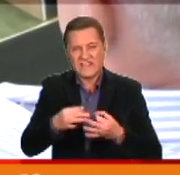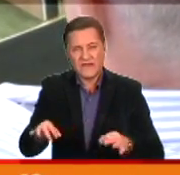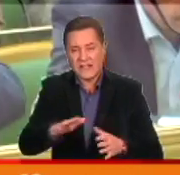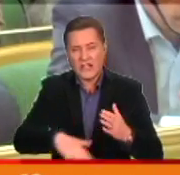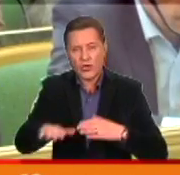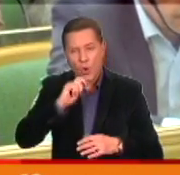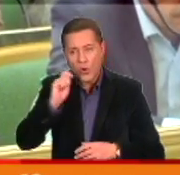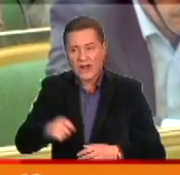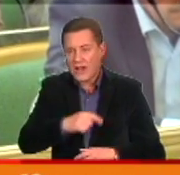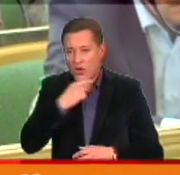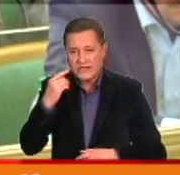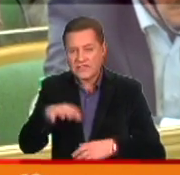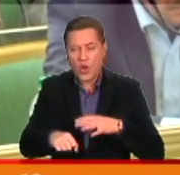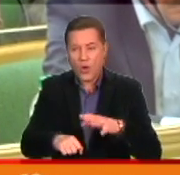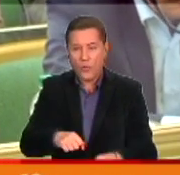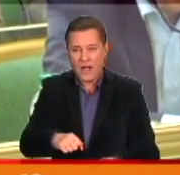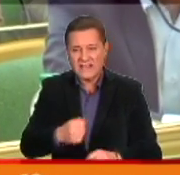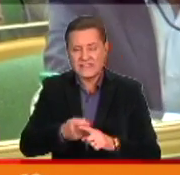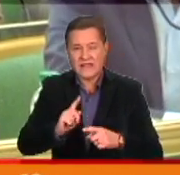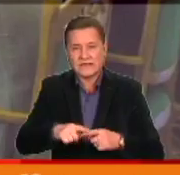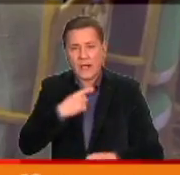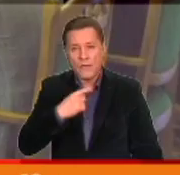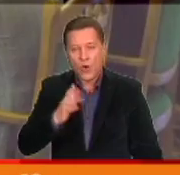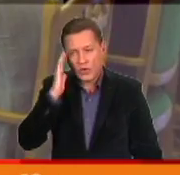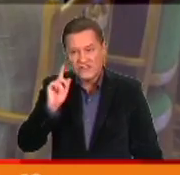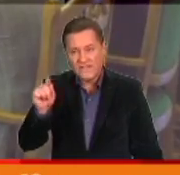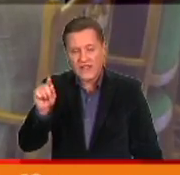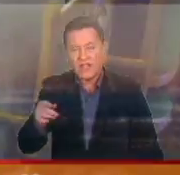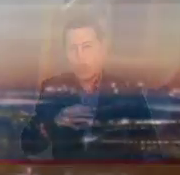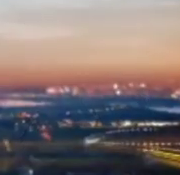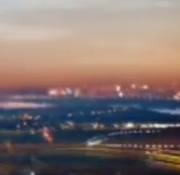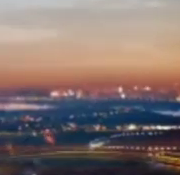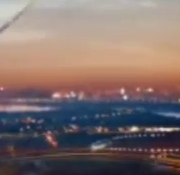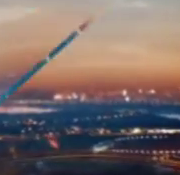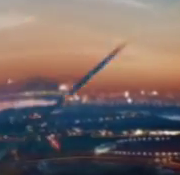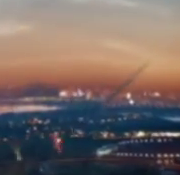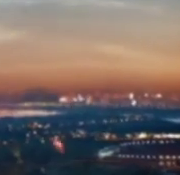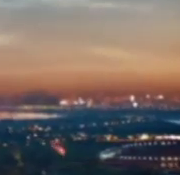України від російської окупації. За це проголосувала тамтешня облрада.